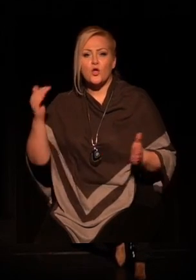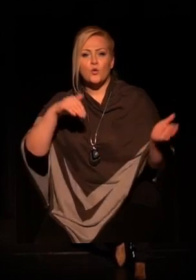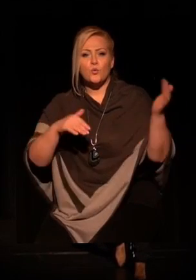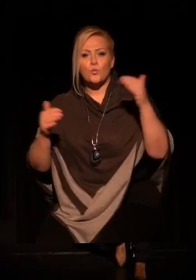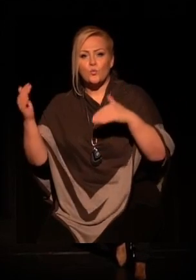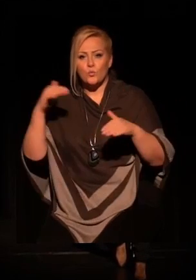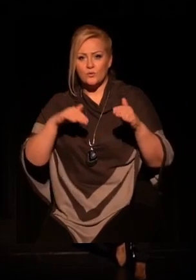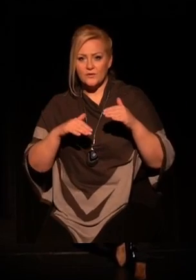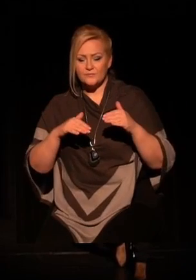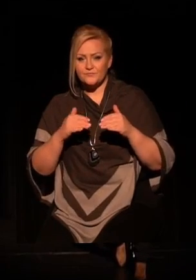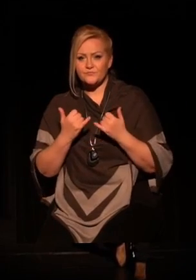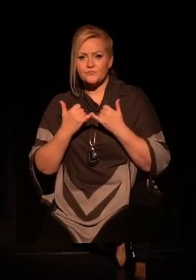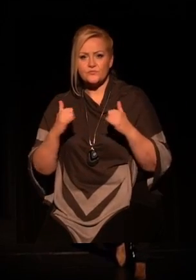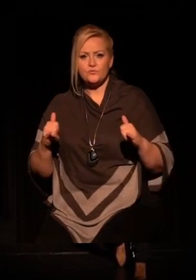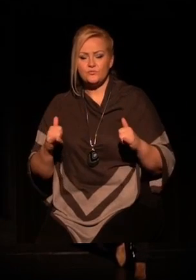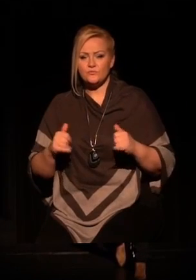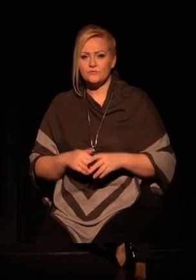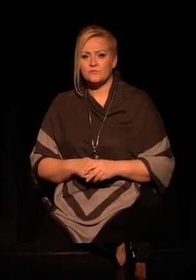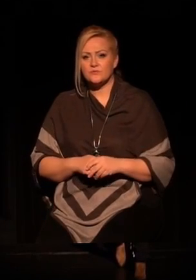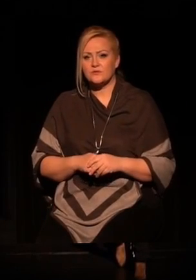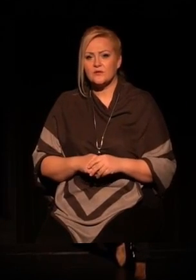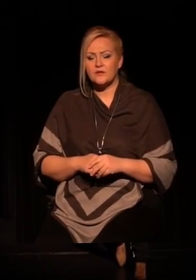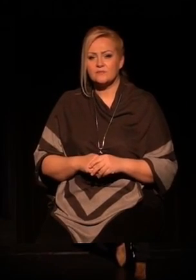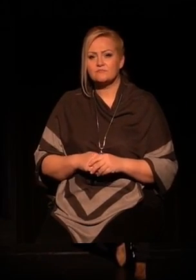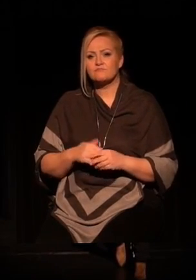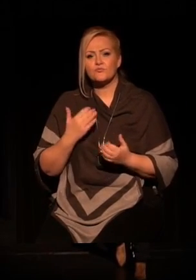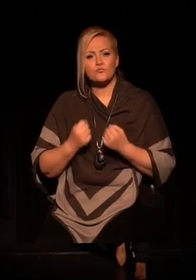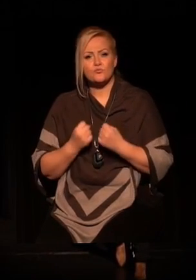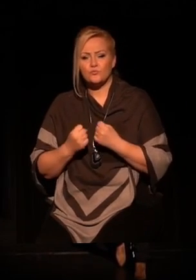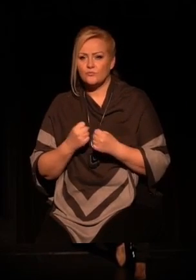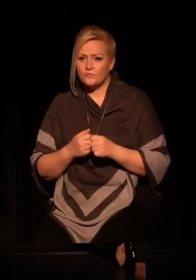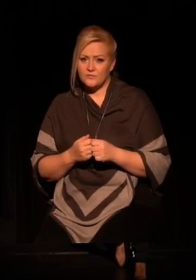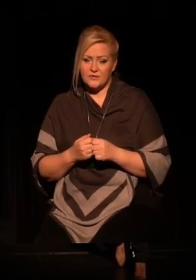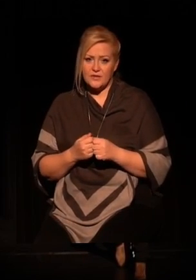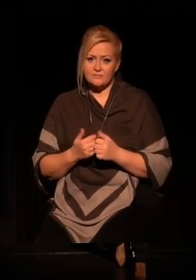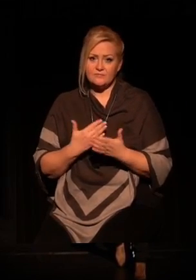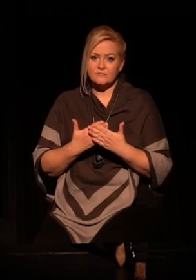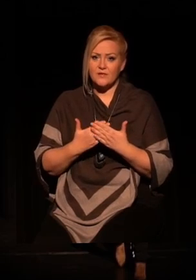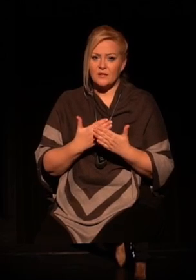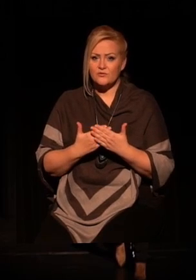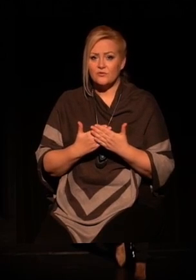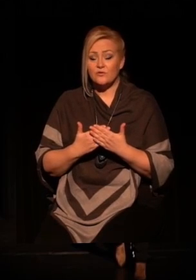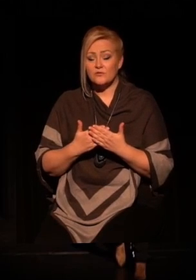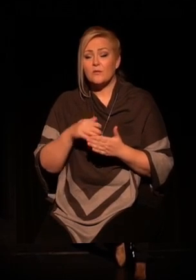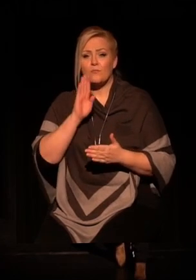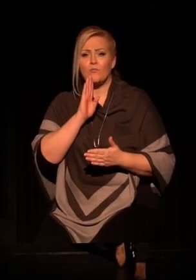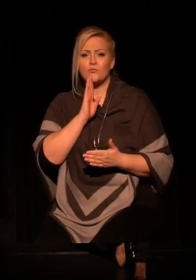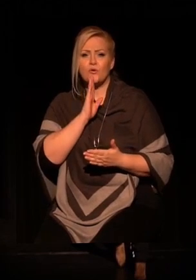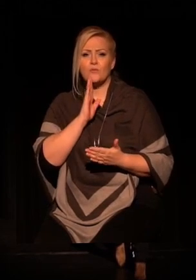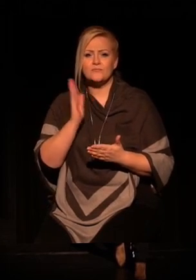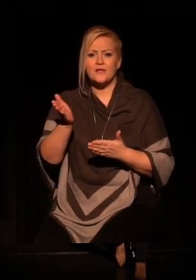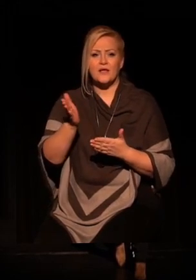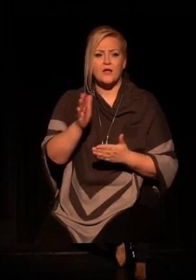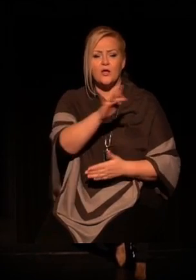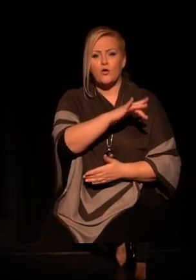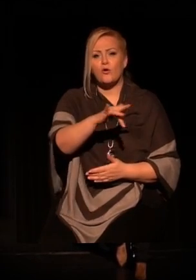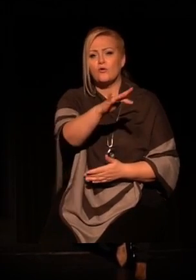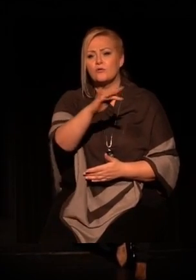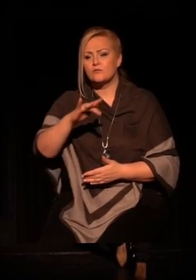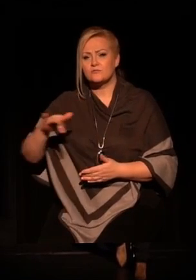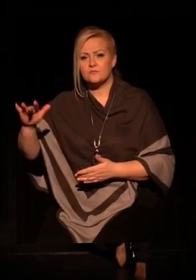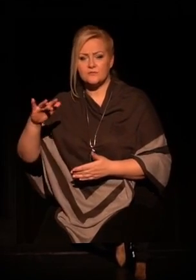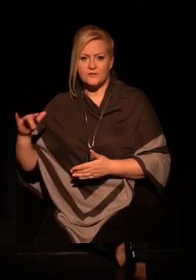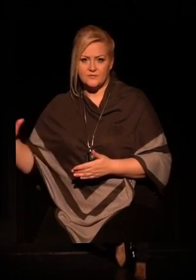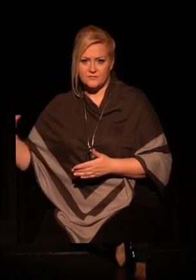wyzwań jest naprawdę bardzo duży, tak jak różnią się różnego rodzaju kontynenty, ale też i nasza Polska